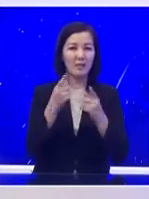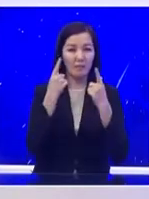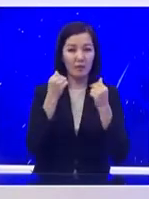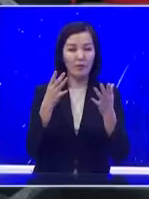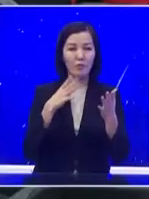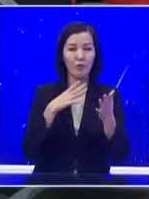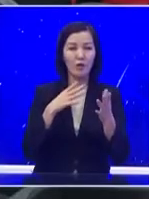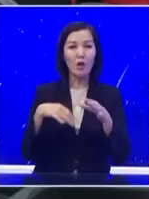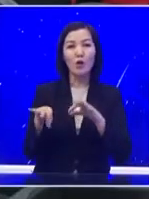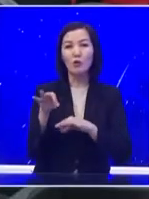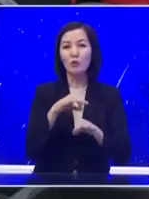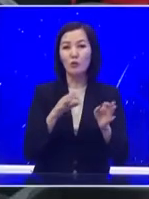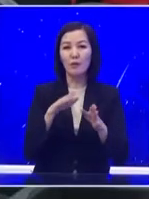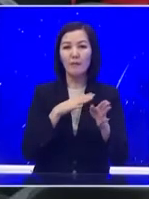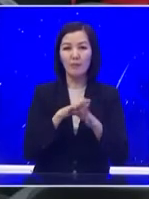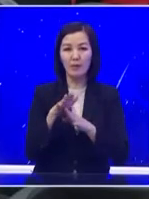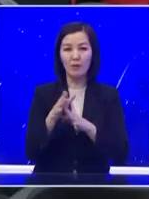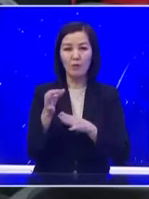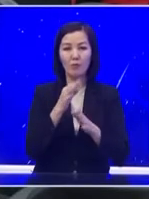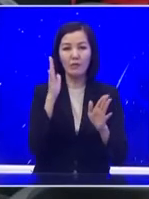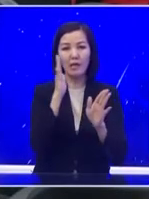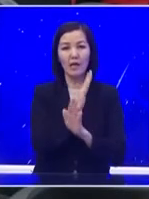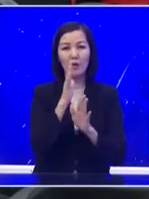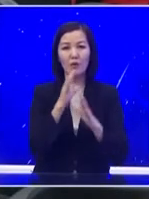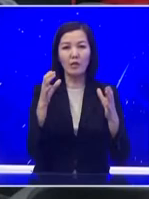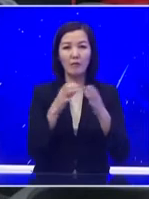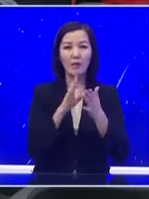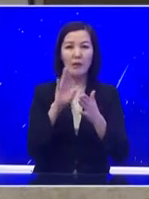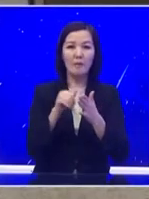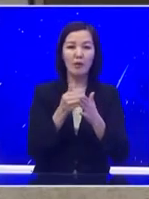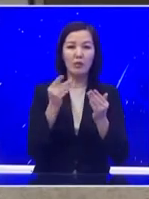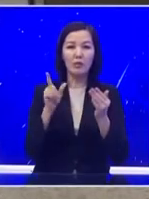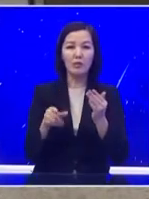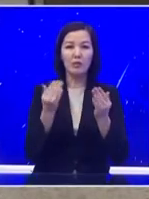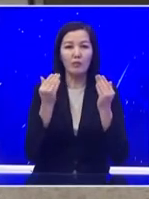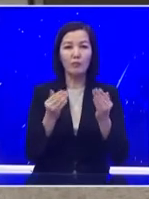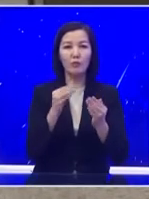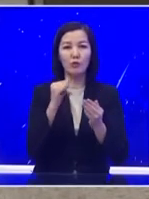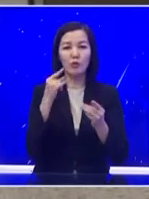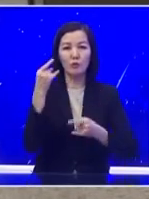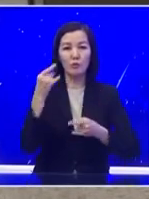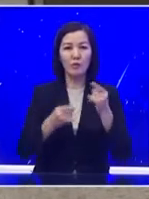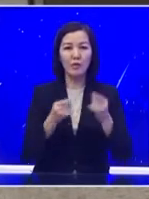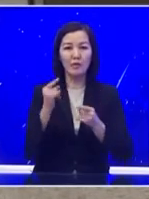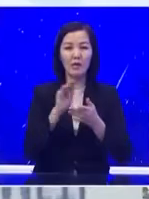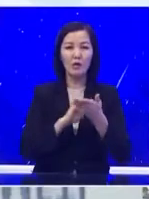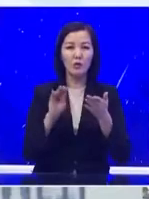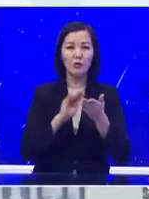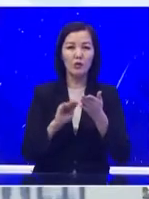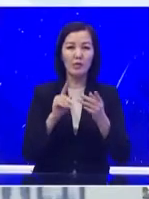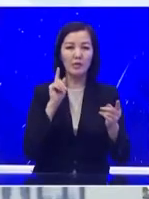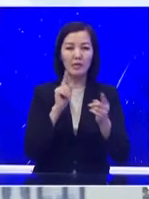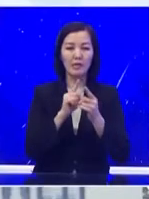отырады. Жоба биыл жүзеге аспақ. Облыстық экология департаментінің басшысы бүгін Жетісу медиа алаңында өткен